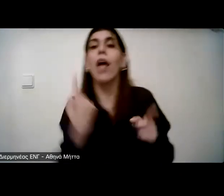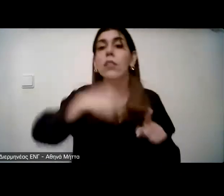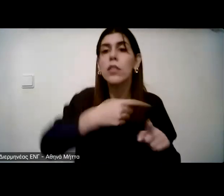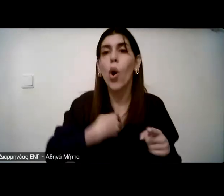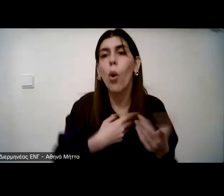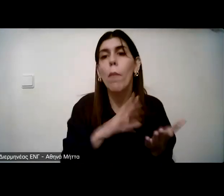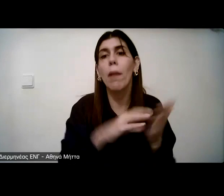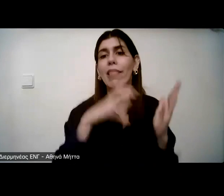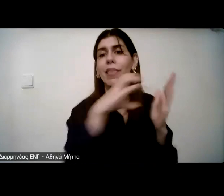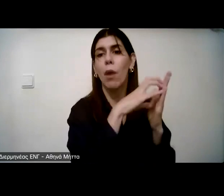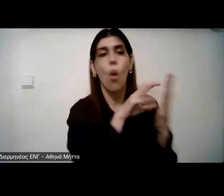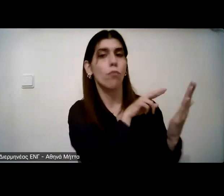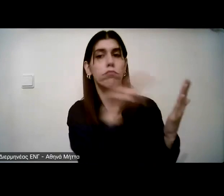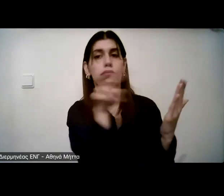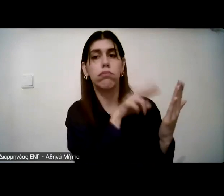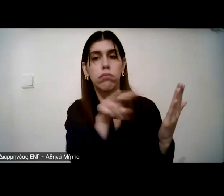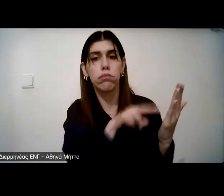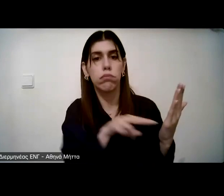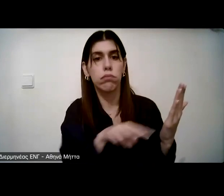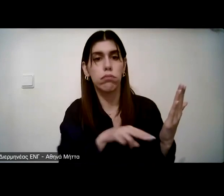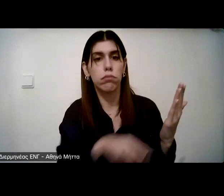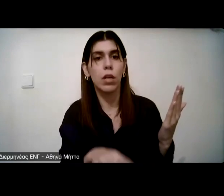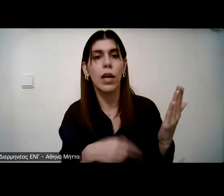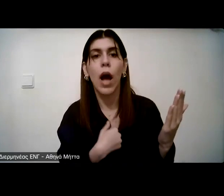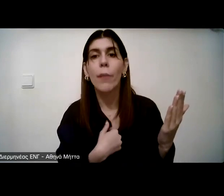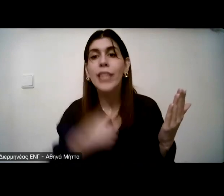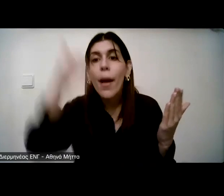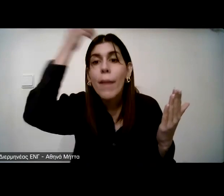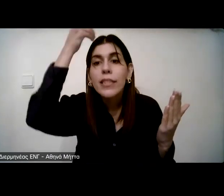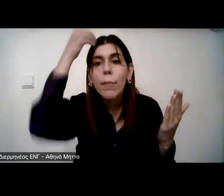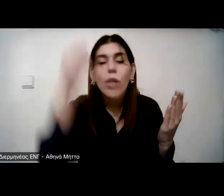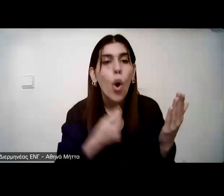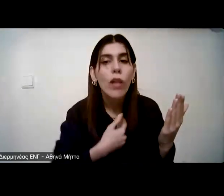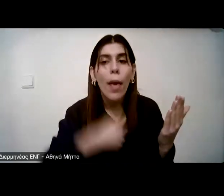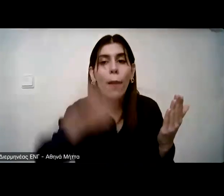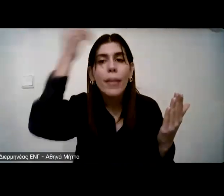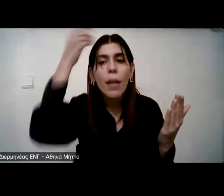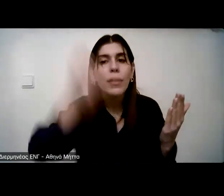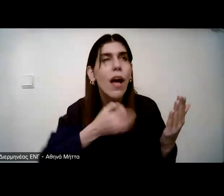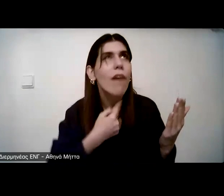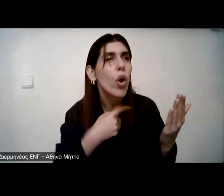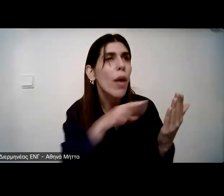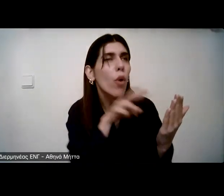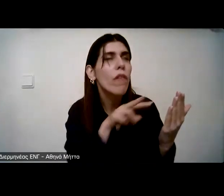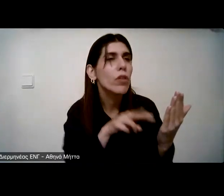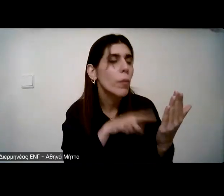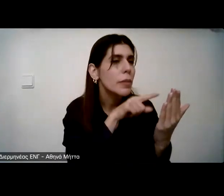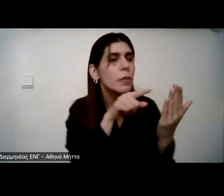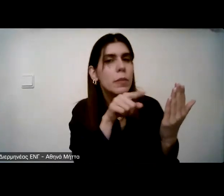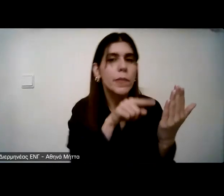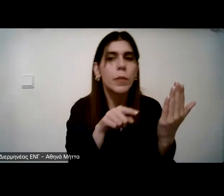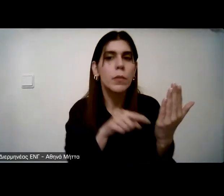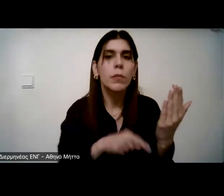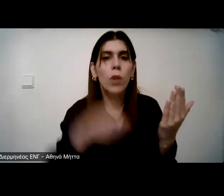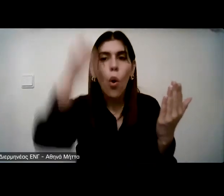είναι όπως all τους μιλτ, ο εγκέφαλός μας βάζει γένος εκεί. Πάνω, καθώς διαβάζουμε, βάζουμε